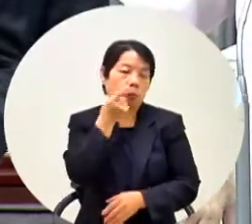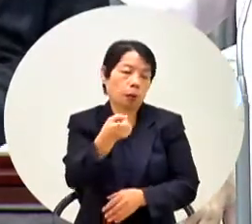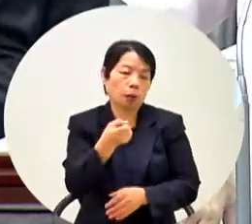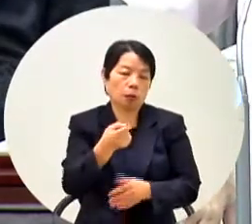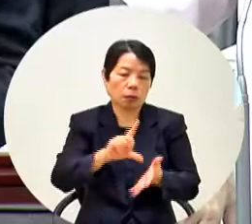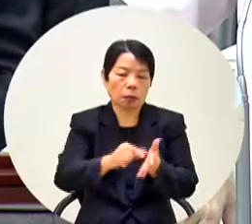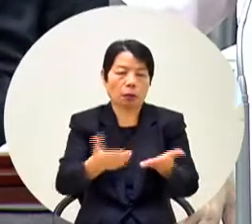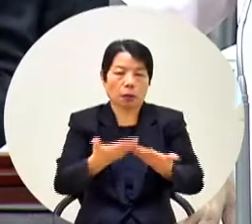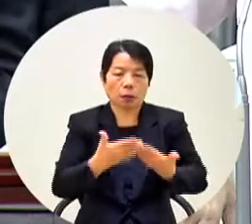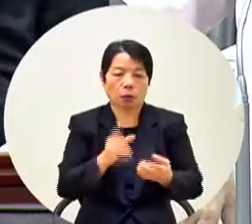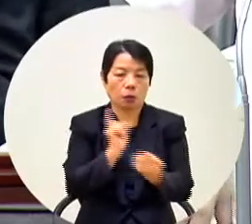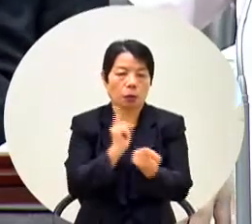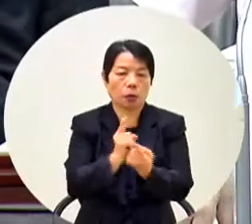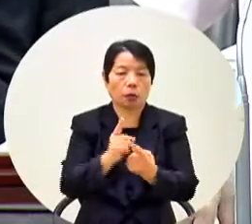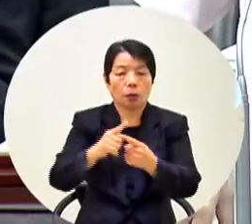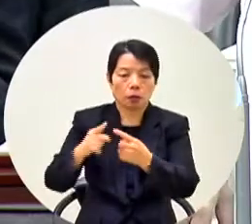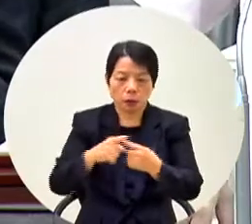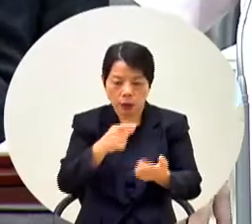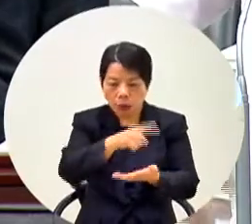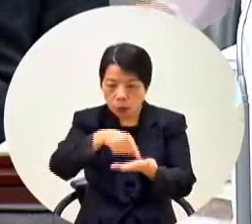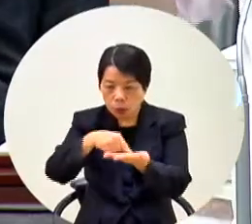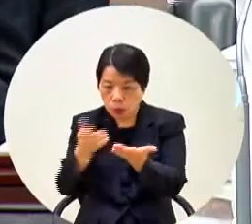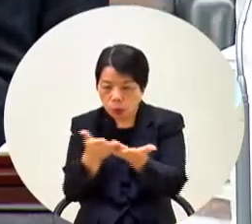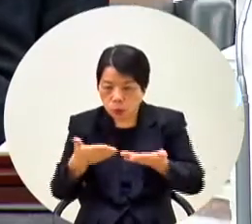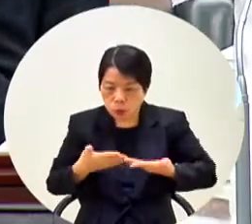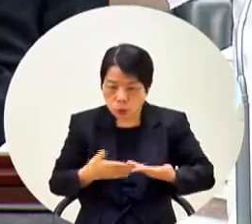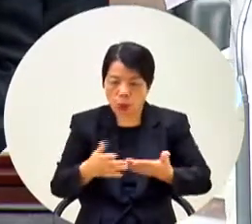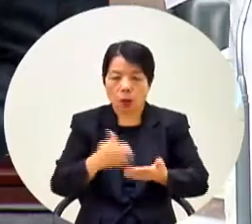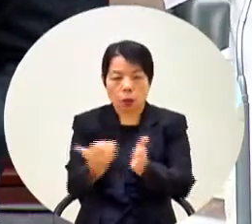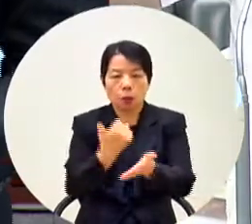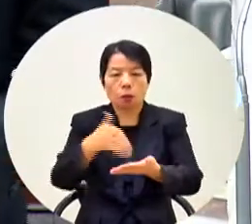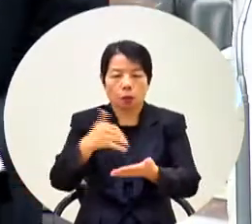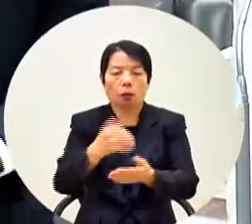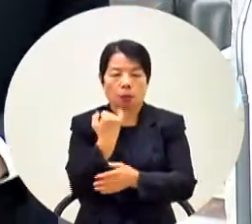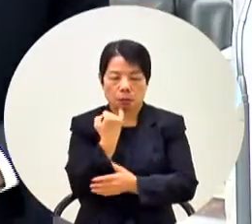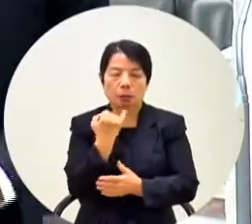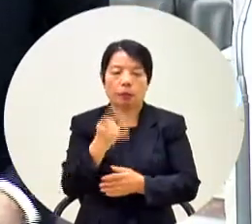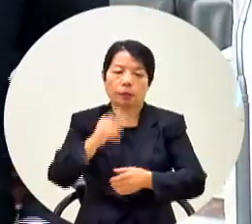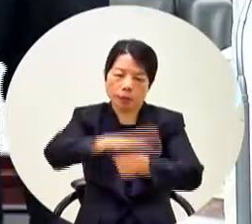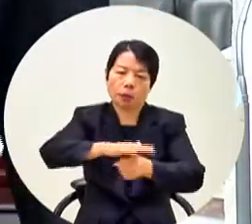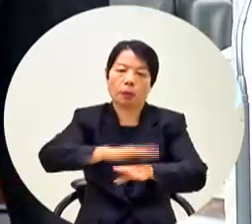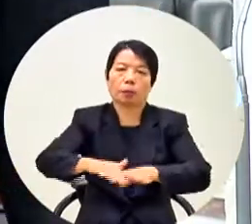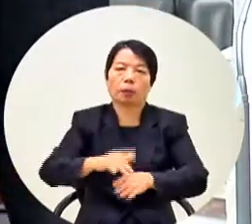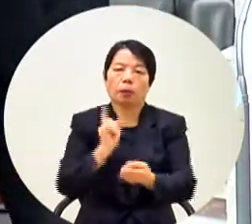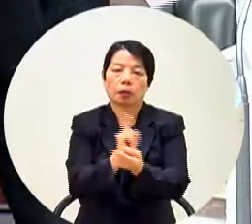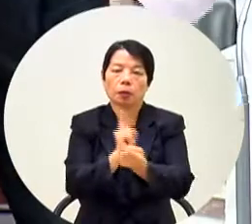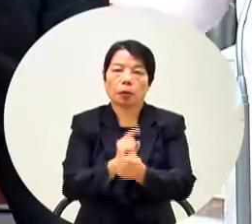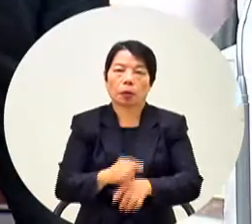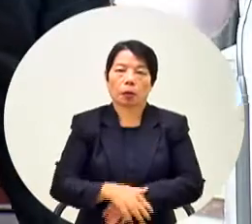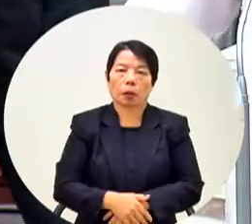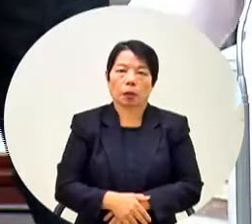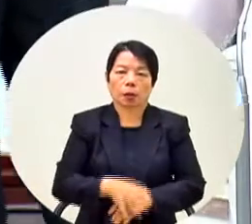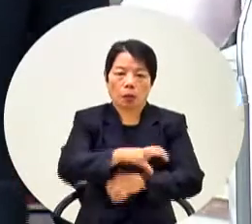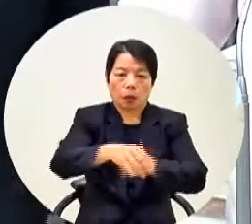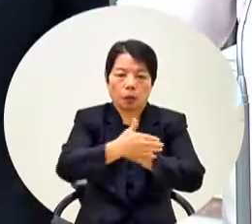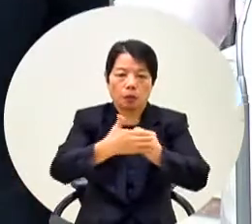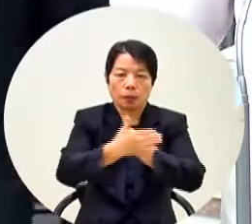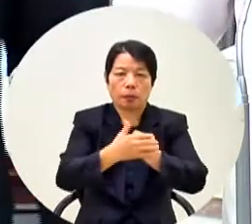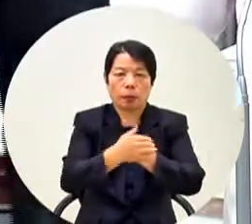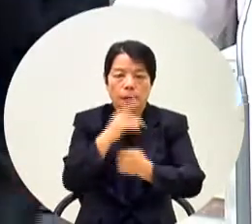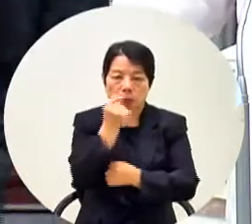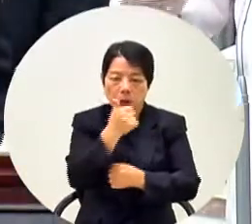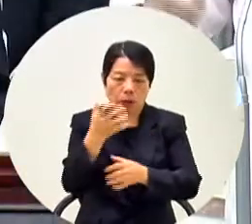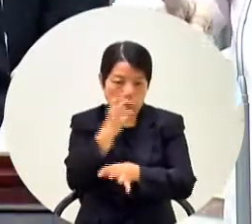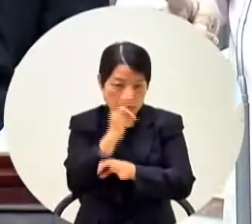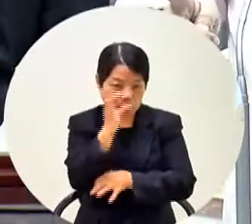来甲阮的人力做一个盘点，你医生相关的支持。 我的想法，你这个环保特征队一定要成立。要给他